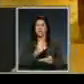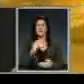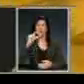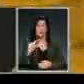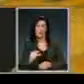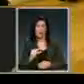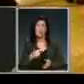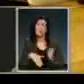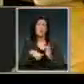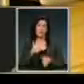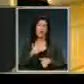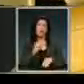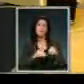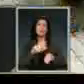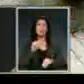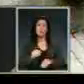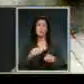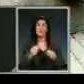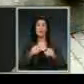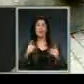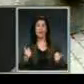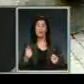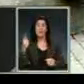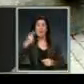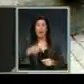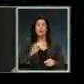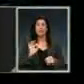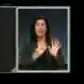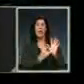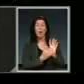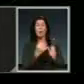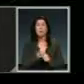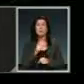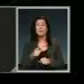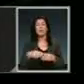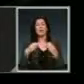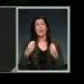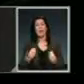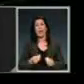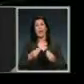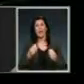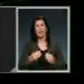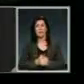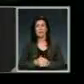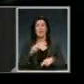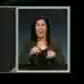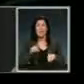אחרות, והוראות החוק מיושמות לאט, לאט מדי. לפעמים מדרגה אחת היא